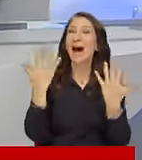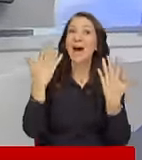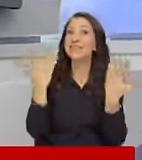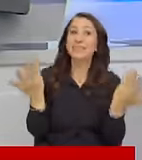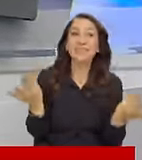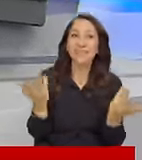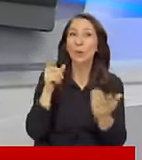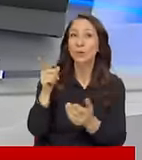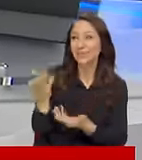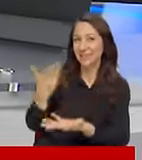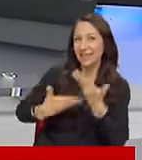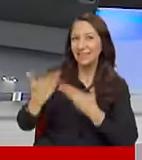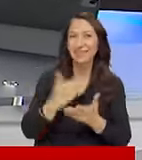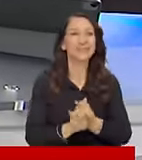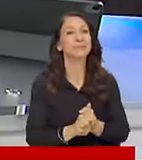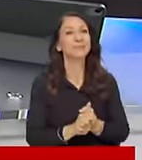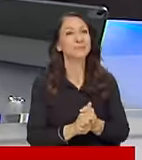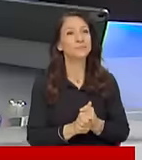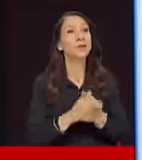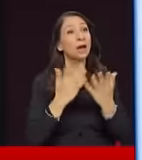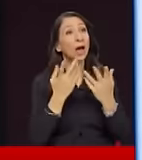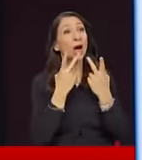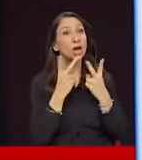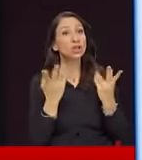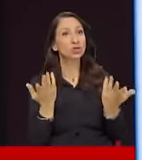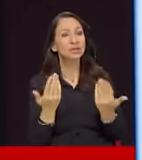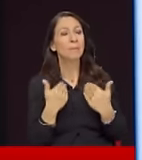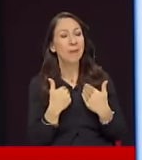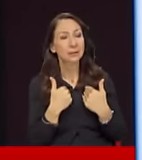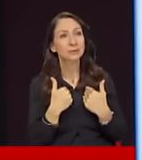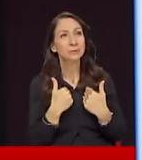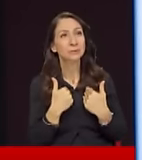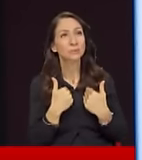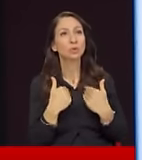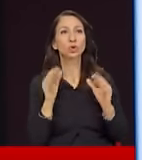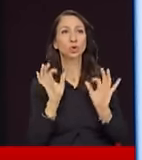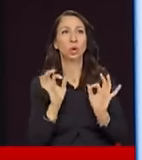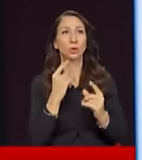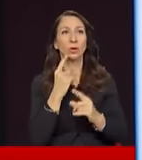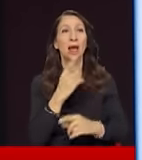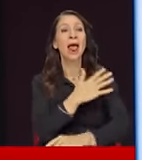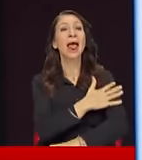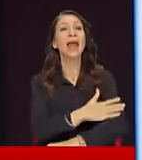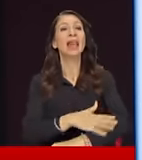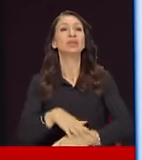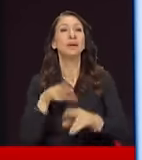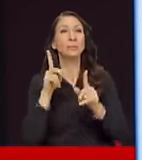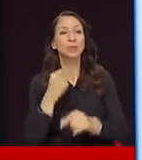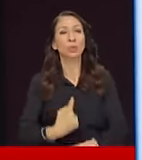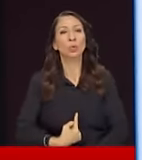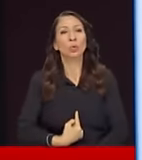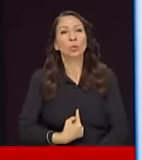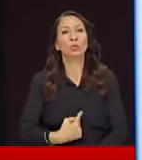atmosferi nasıl? Onu da sizden dinleyelim. Evet. Açıkçası ben şöyle diyorum. Helalleşme gibi bir duygu